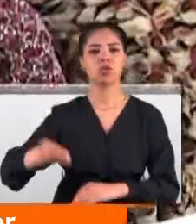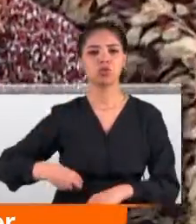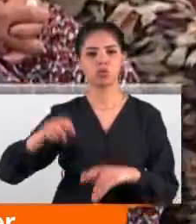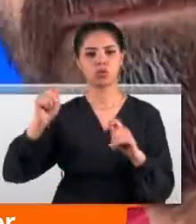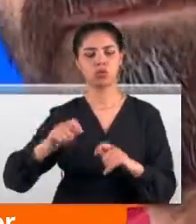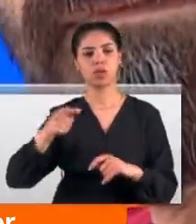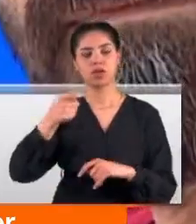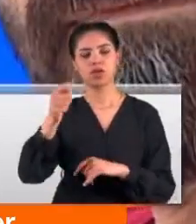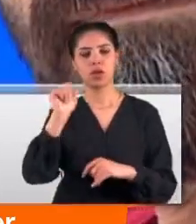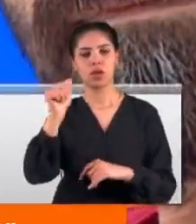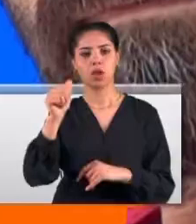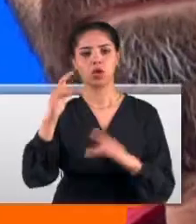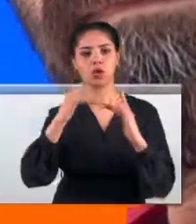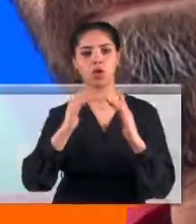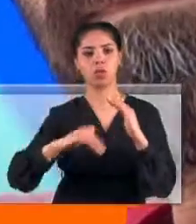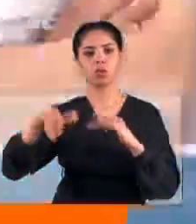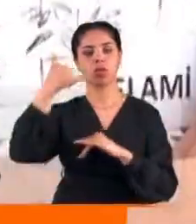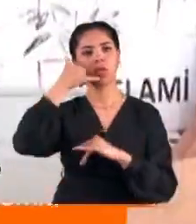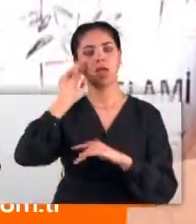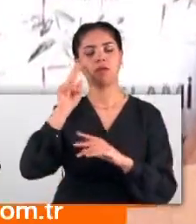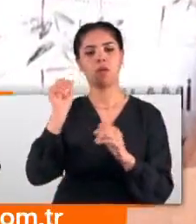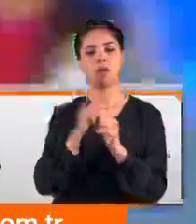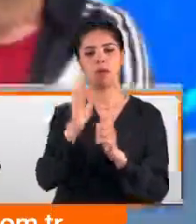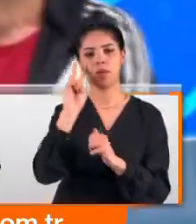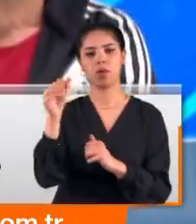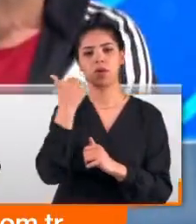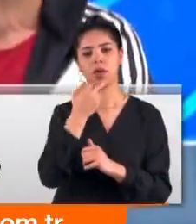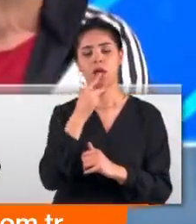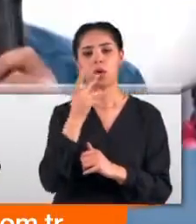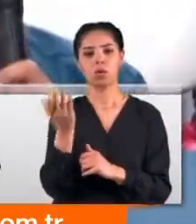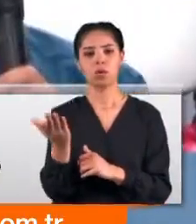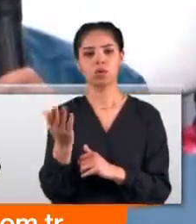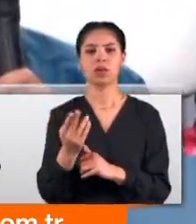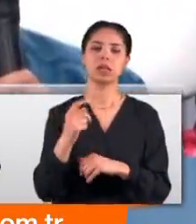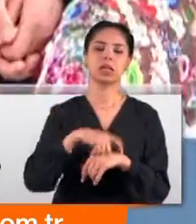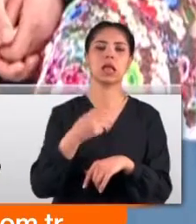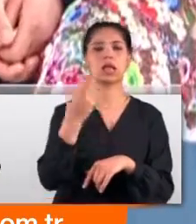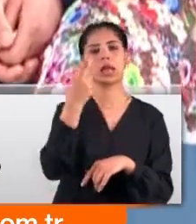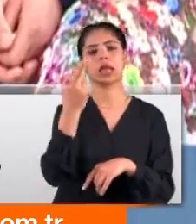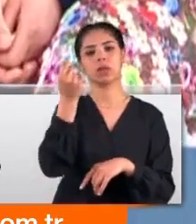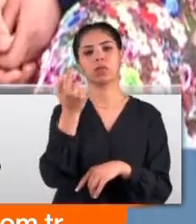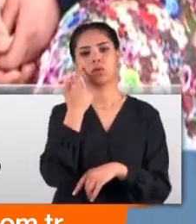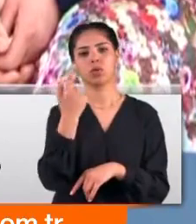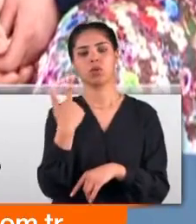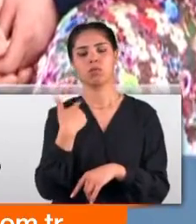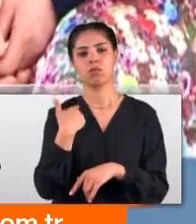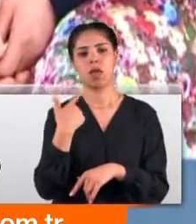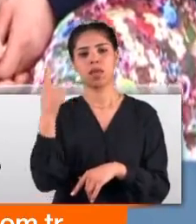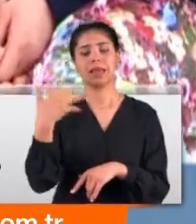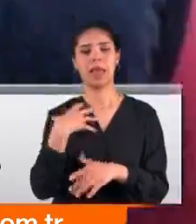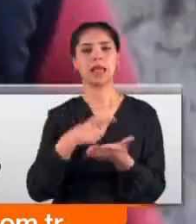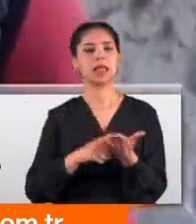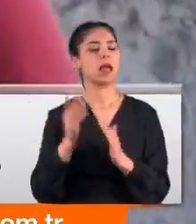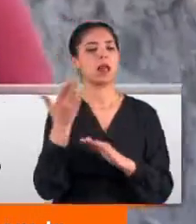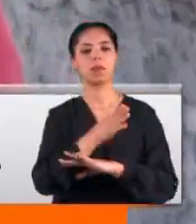cinayetin olduğu gün orada köprünün üzerinde telefondan gördüm. Hayır, yalan konuşuyor. Kaçta görsen? 7-7.5 civarıydı. O günü ben hiç kendi tarlama dahi